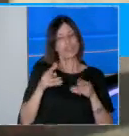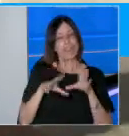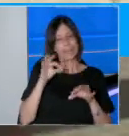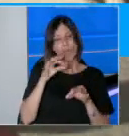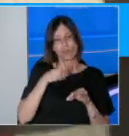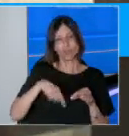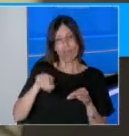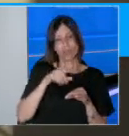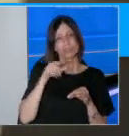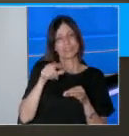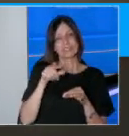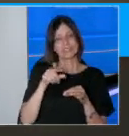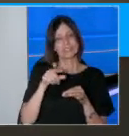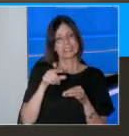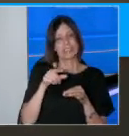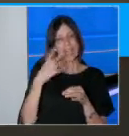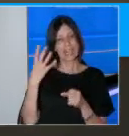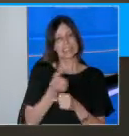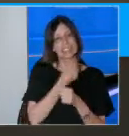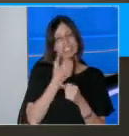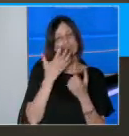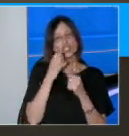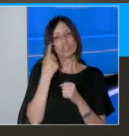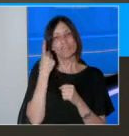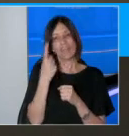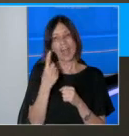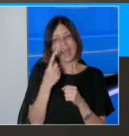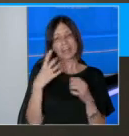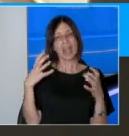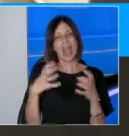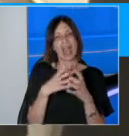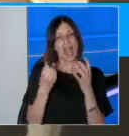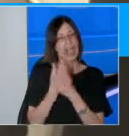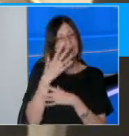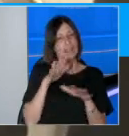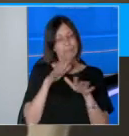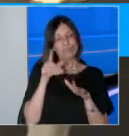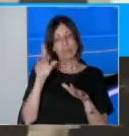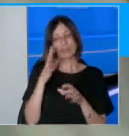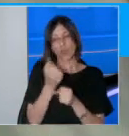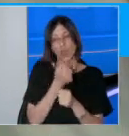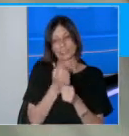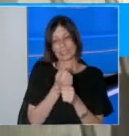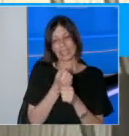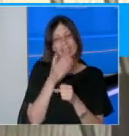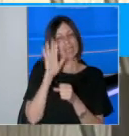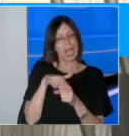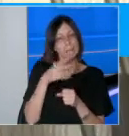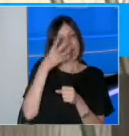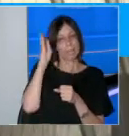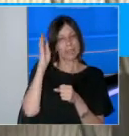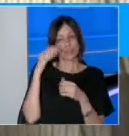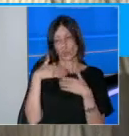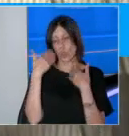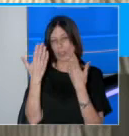השר יברקן, זה להשיג 61 להקמת ממשלה, וזה מה שהוא עושה. אז גם אם יאיר לפיד נותן